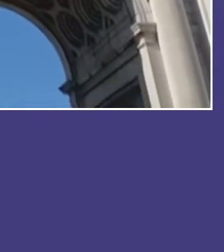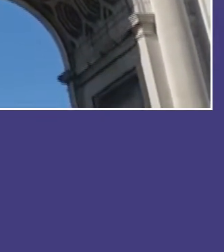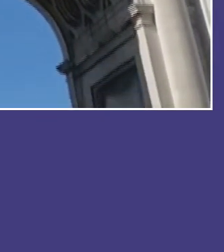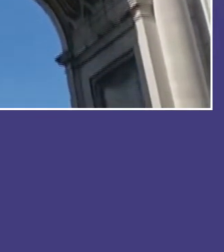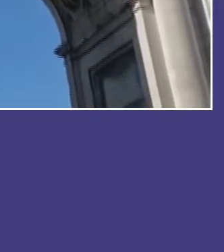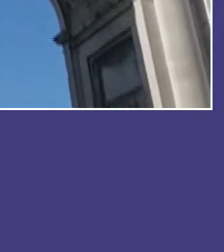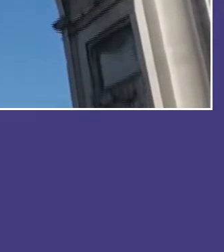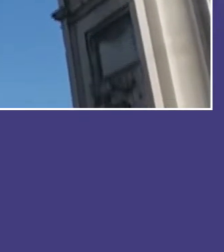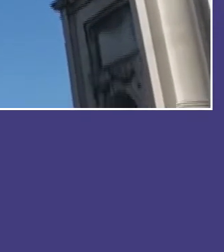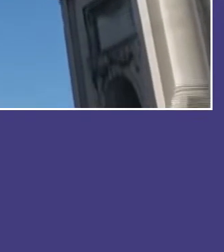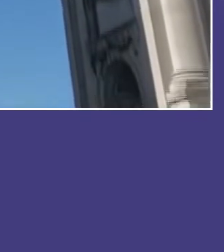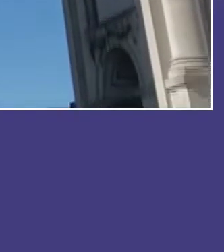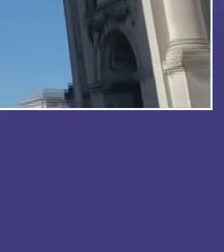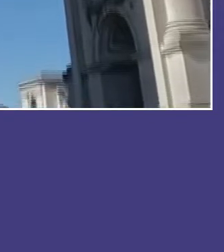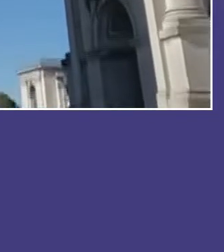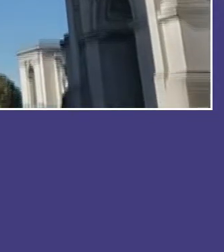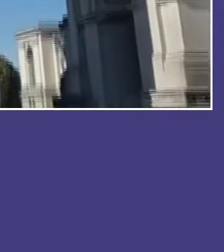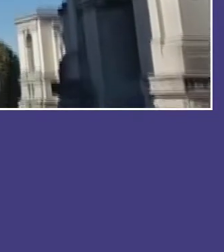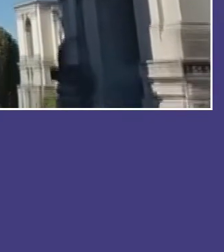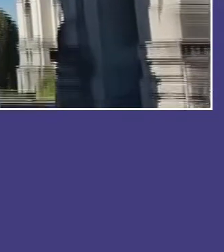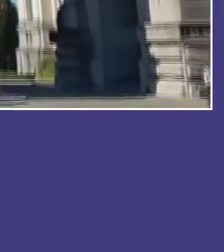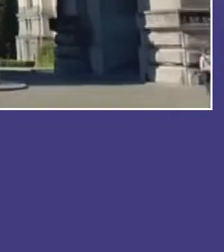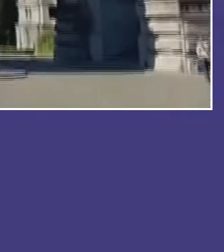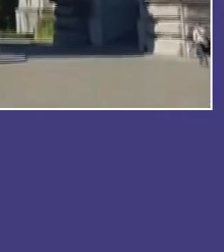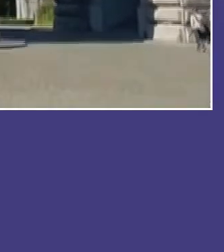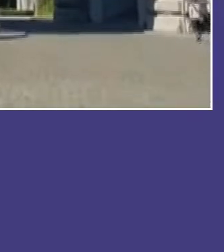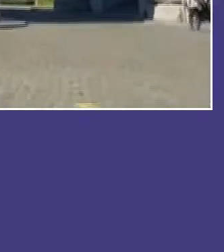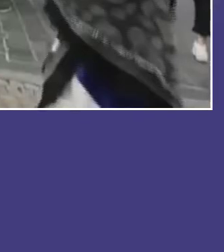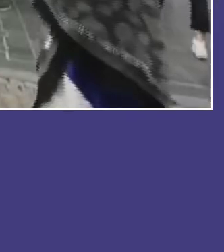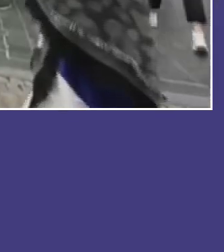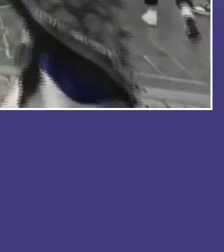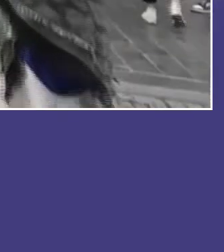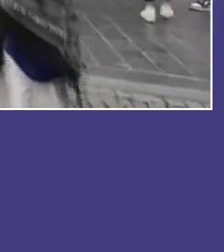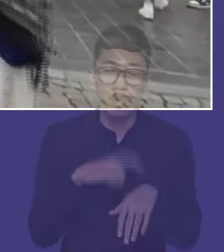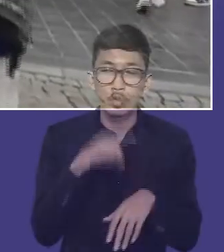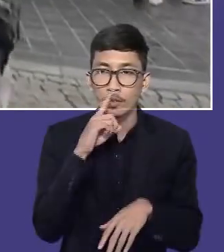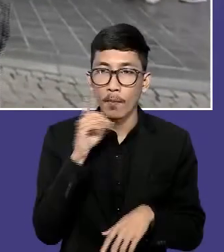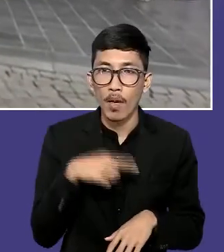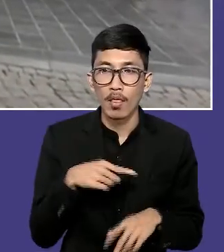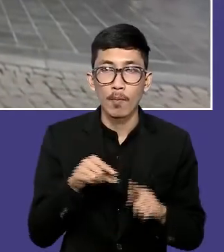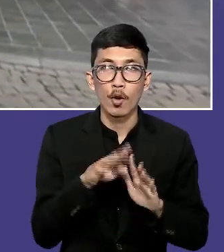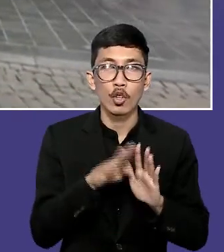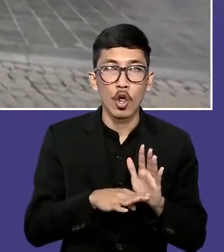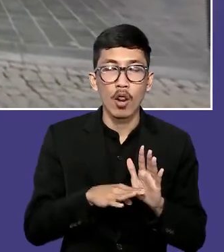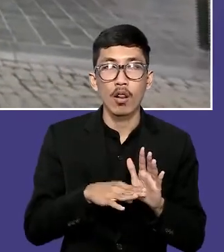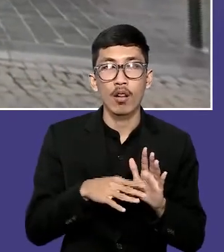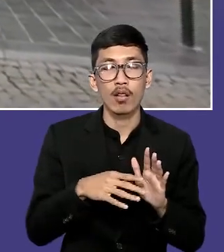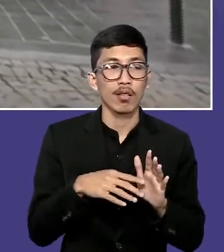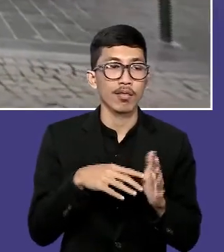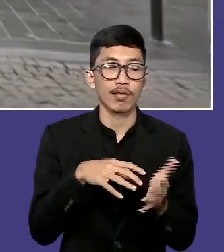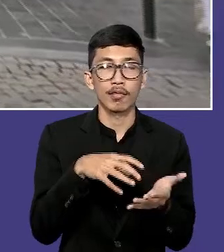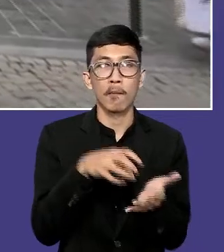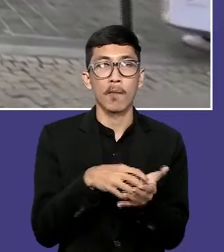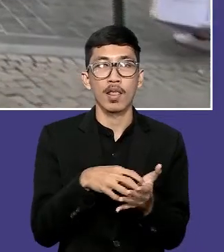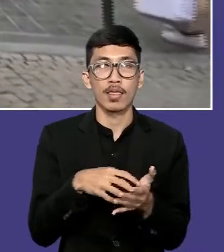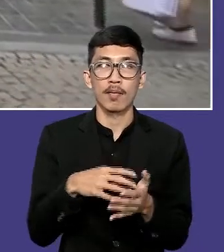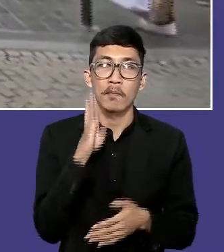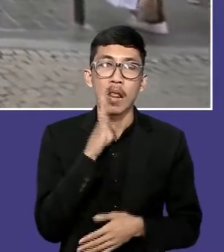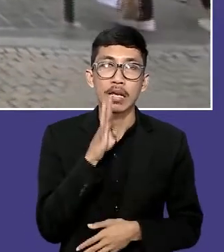yang membuat apa terlalu cepat relaksasinya tidak memperhitungkan faktor kalau di Belgia memang baru